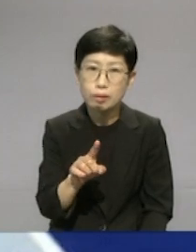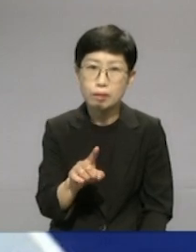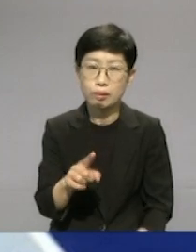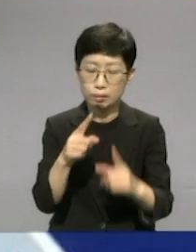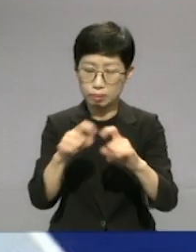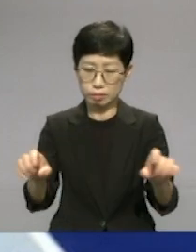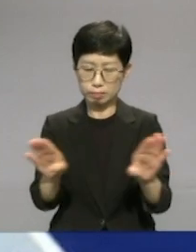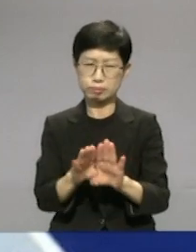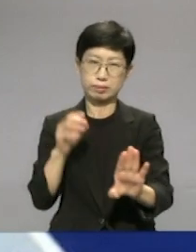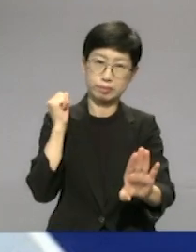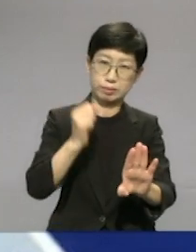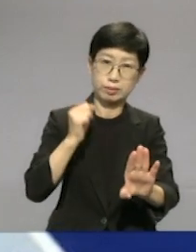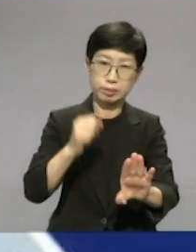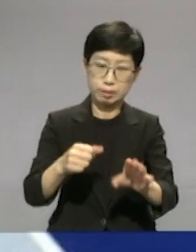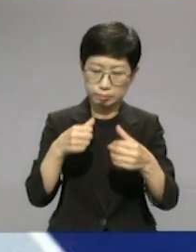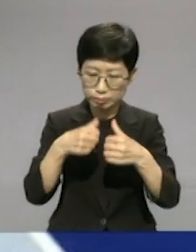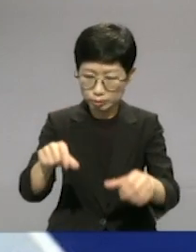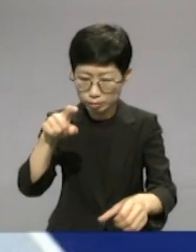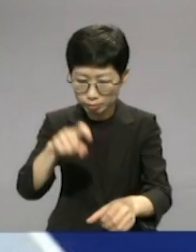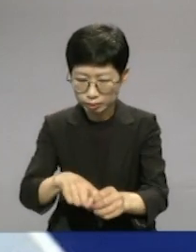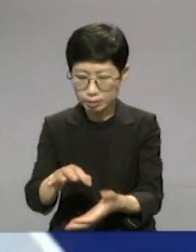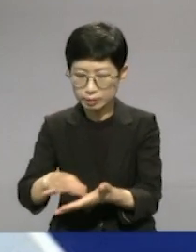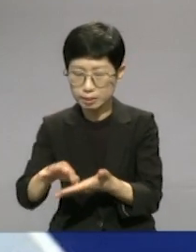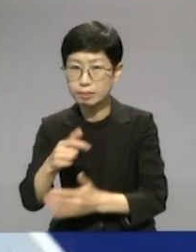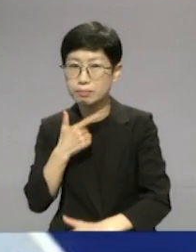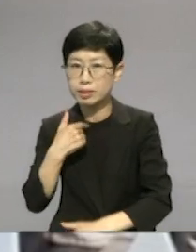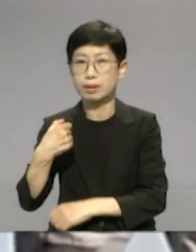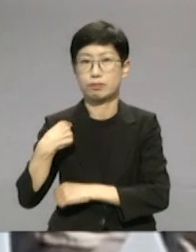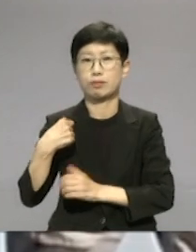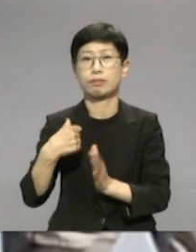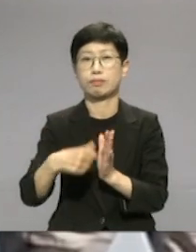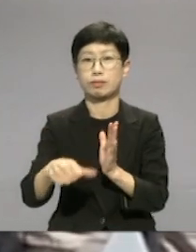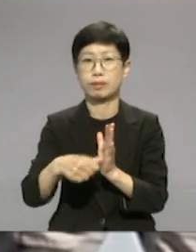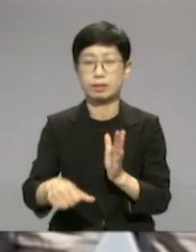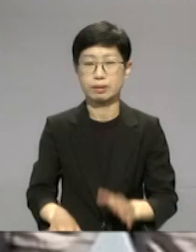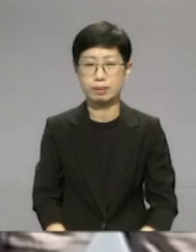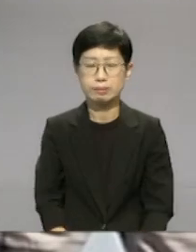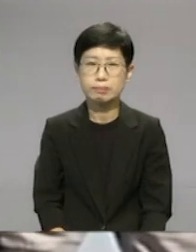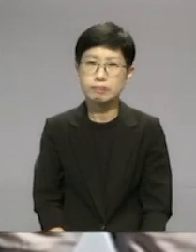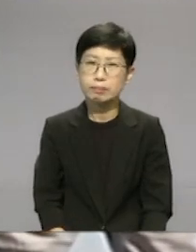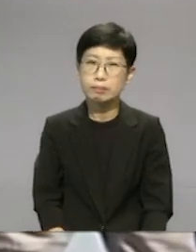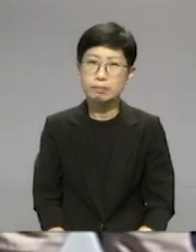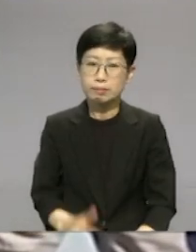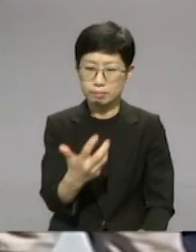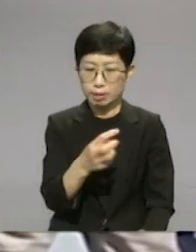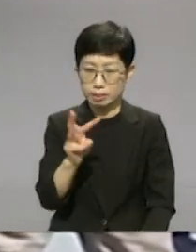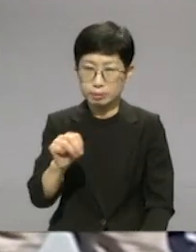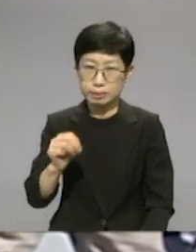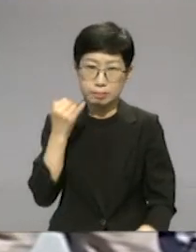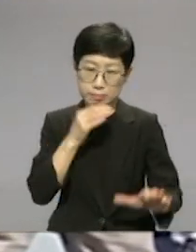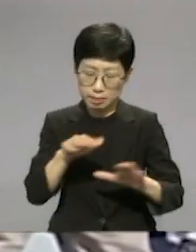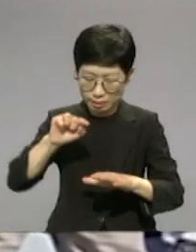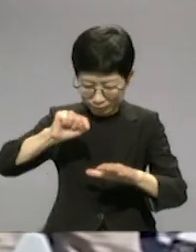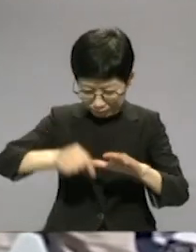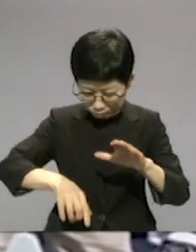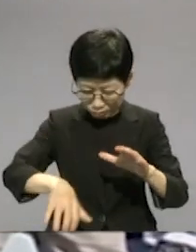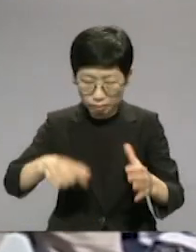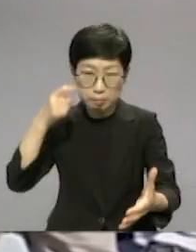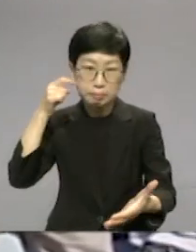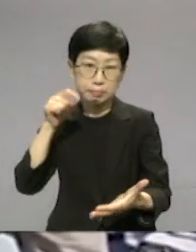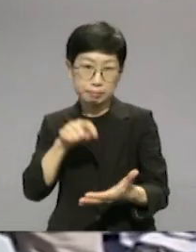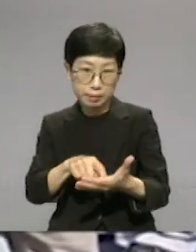두들겨 부수기 위해 사용된 공성 변기를 말합니다 10m 깊이 바다 아래에서 발견된